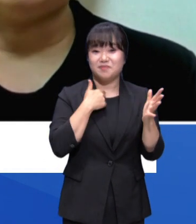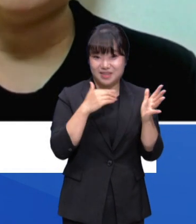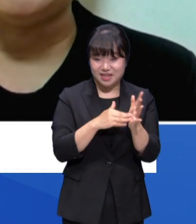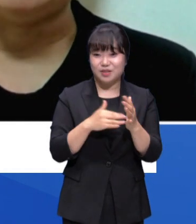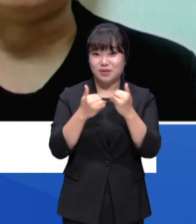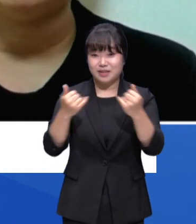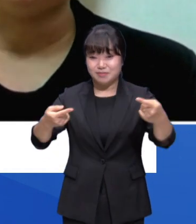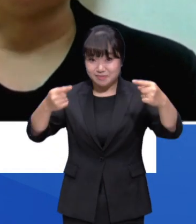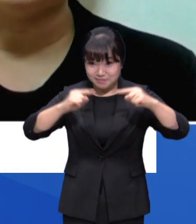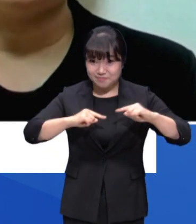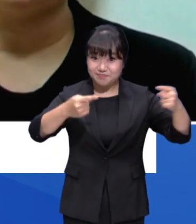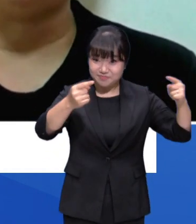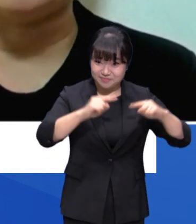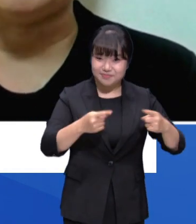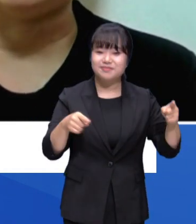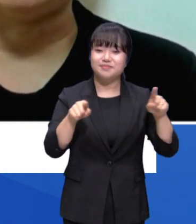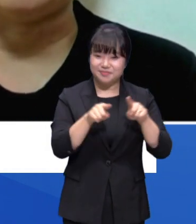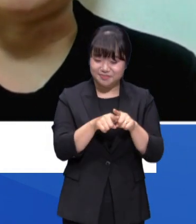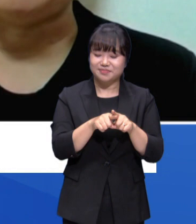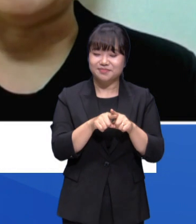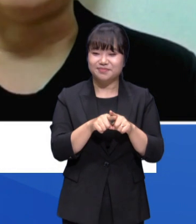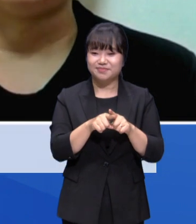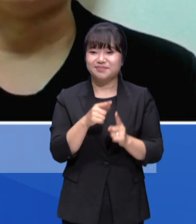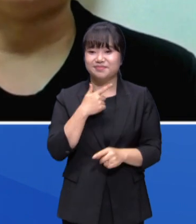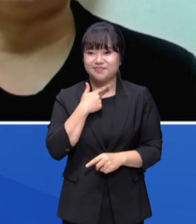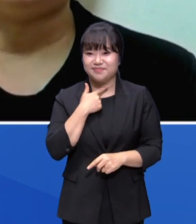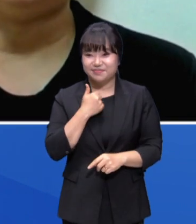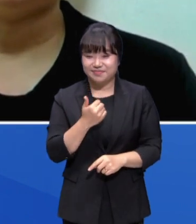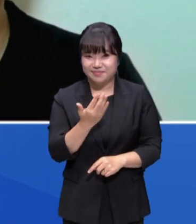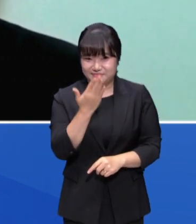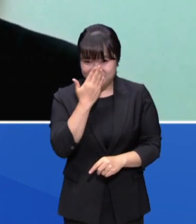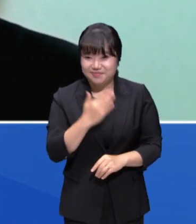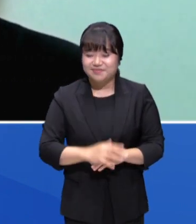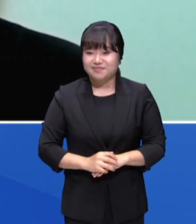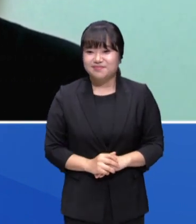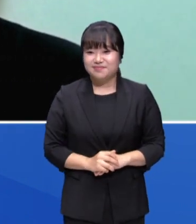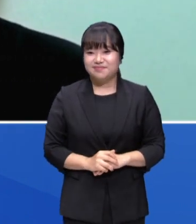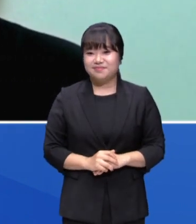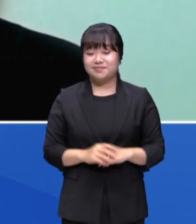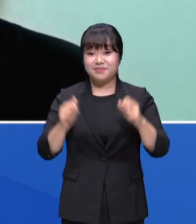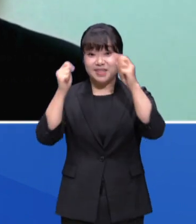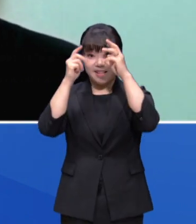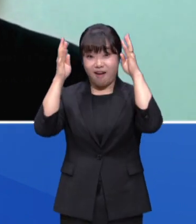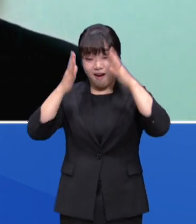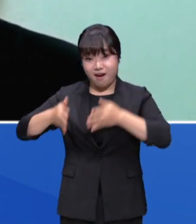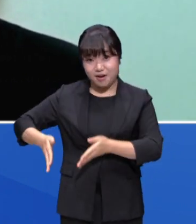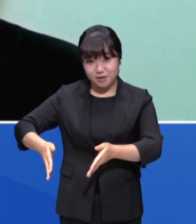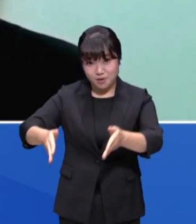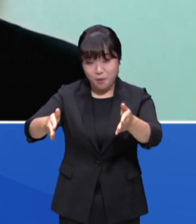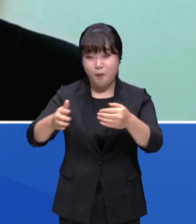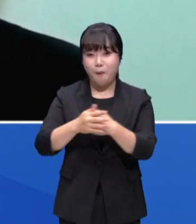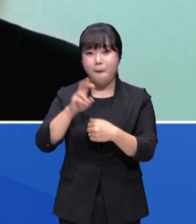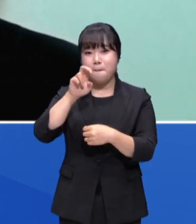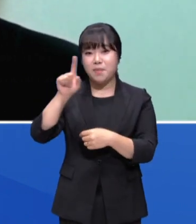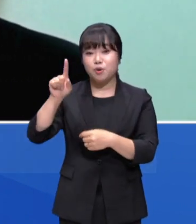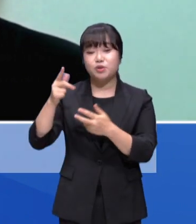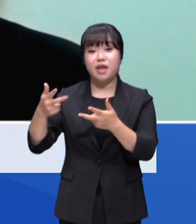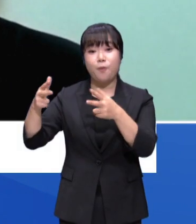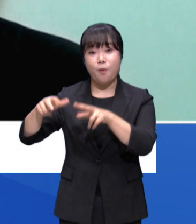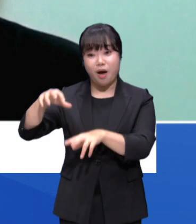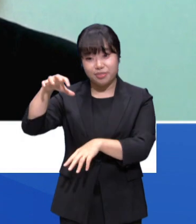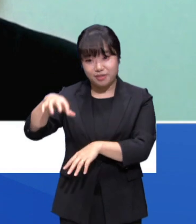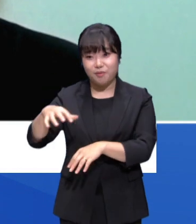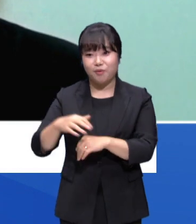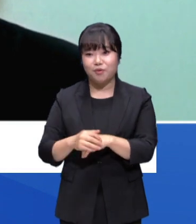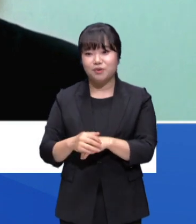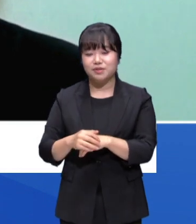주민이 함께하는 또 뜻깊은 무대가 될 것 같습니다. 네, 이 대학로 마로니에 공원에서도 일요일까지 이